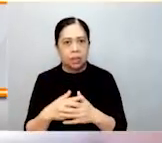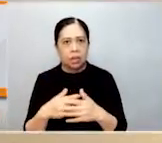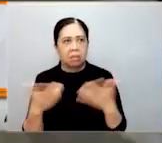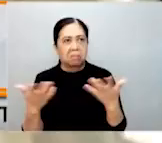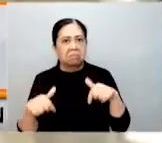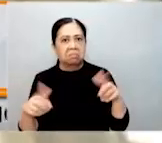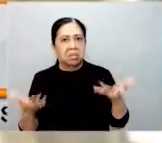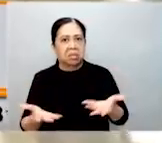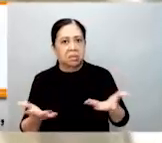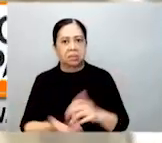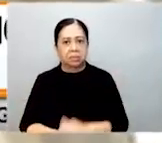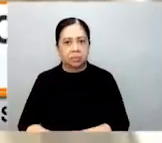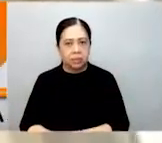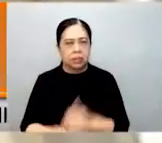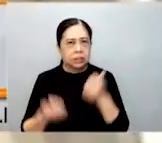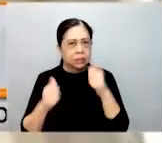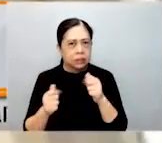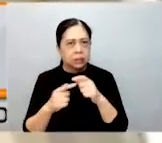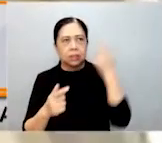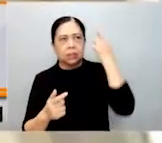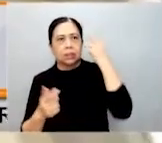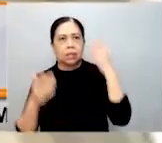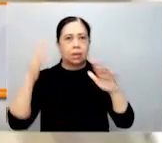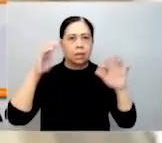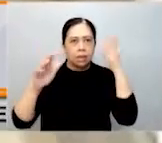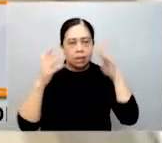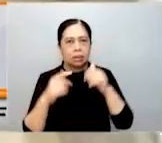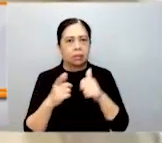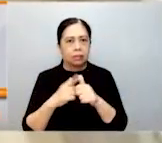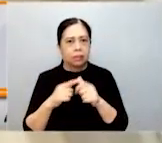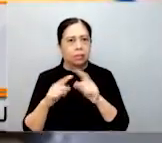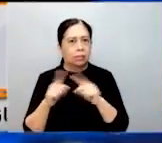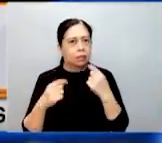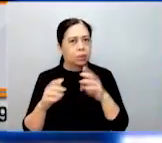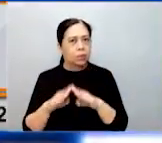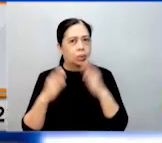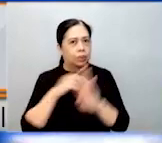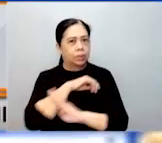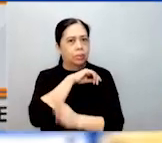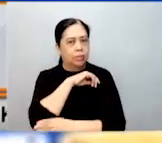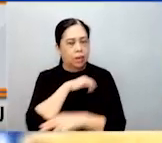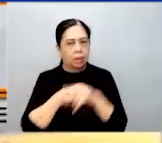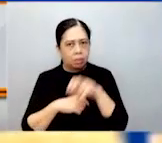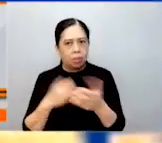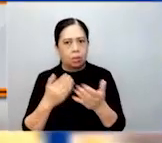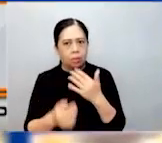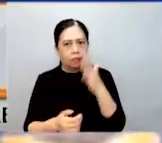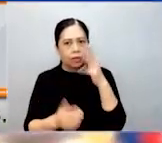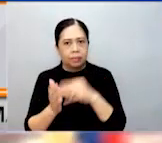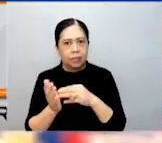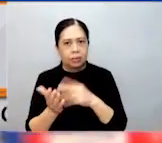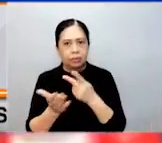town. Sinubukan pang magdahilan ni Bombeo noong una, pero nang buksan ang dala niyang bag, tumambad ang halos 5 milyong pisong